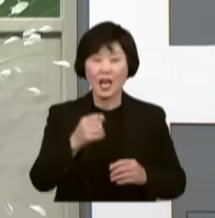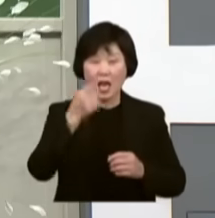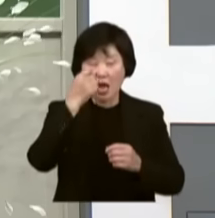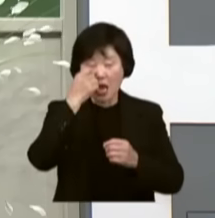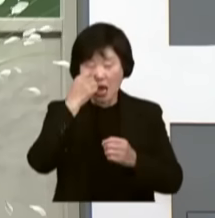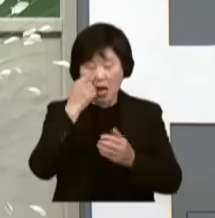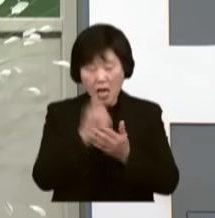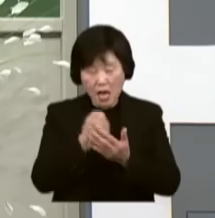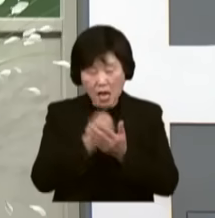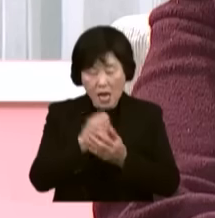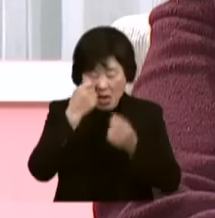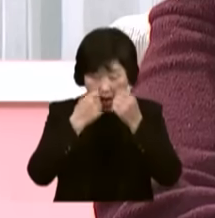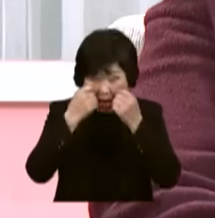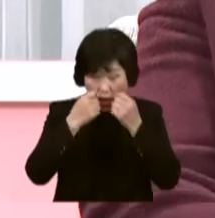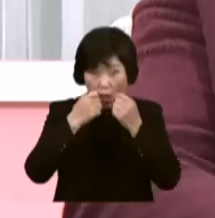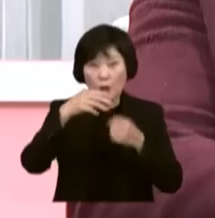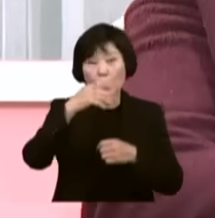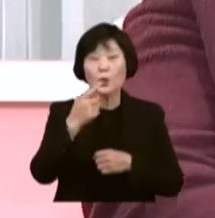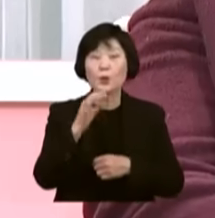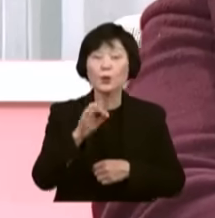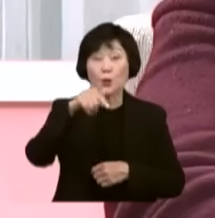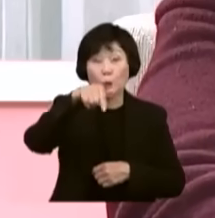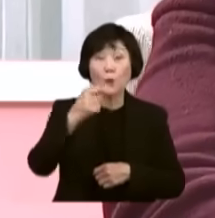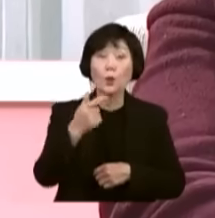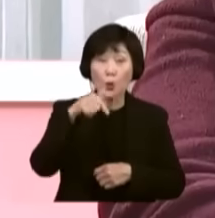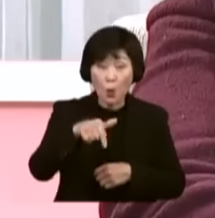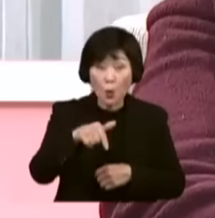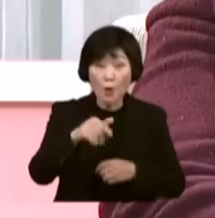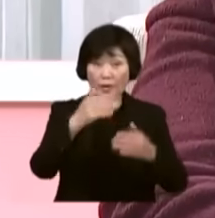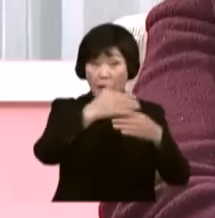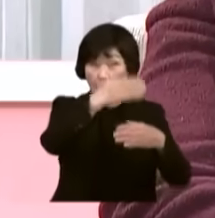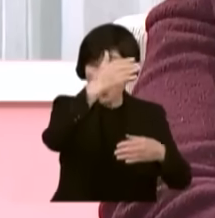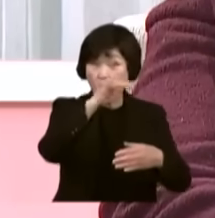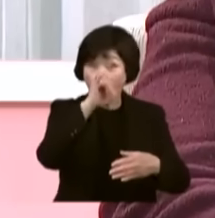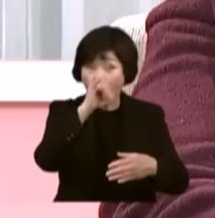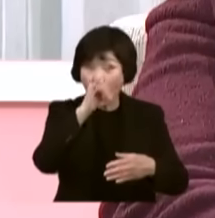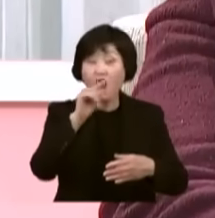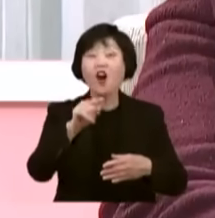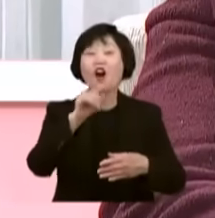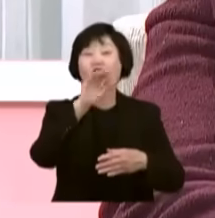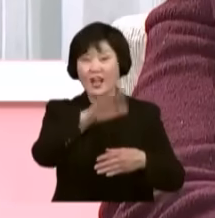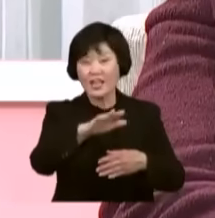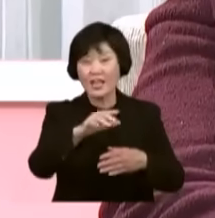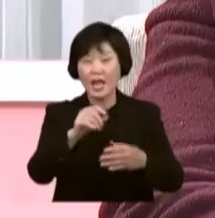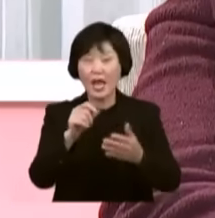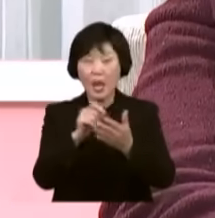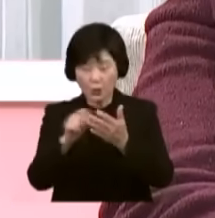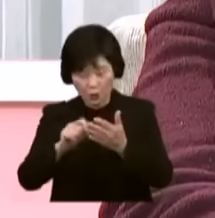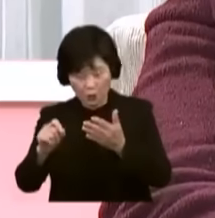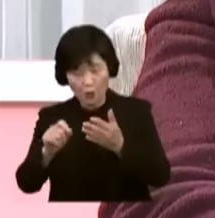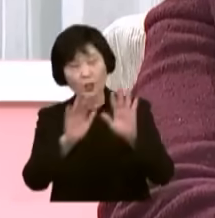기도했어요. 통곡의 벽에 이제 이렇게 메모에 이제 기도 제목을 써가지고 접어서 이렇게 껴놓는 그런 게